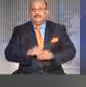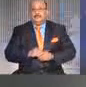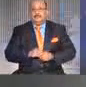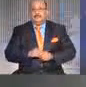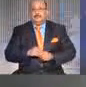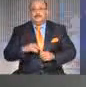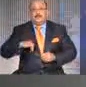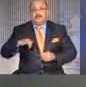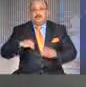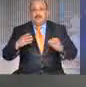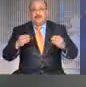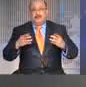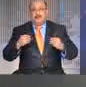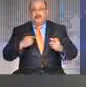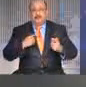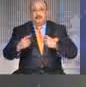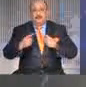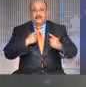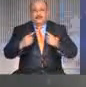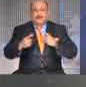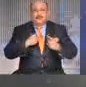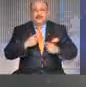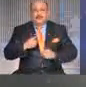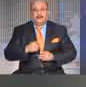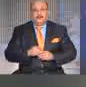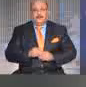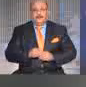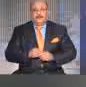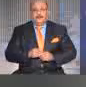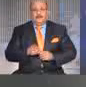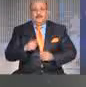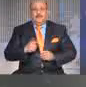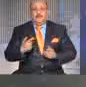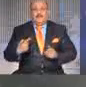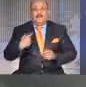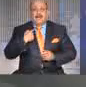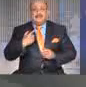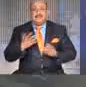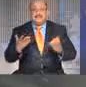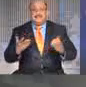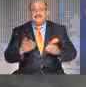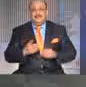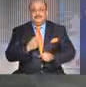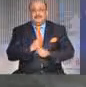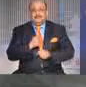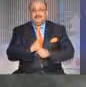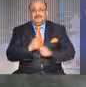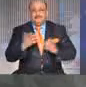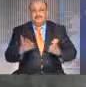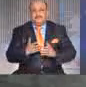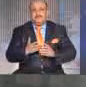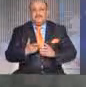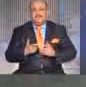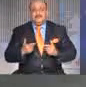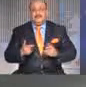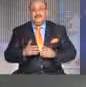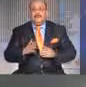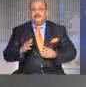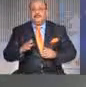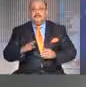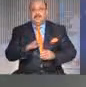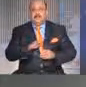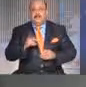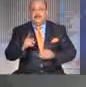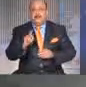مشاريع فلاحية حققت نجاحا ماهرا، لكن سرعان ما فشل هؤلاء في مواصلة أعمالهم بسبب فقدان مياه الري،